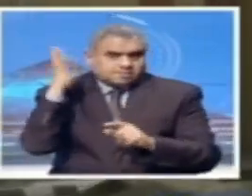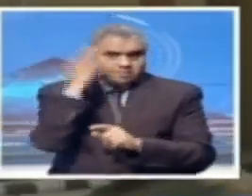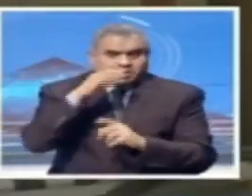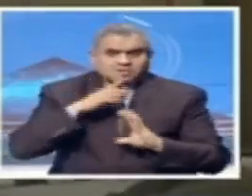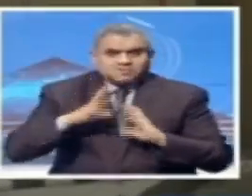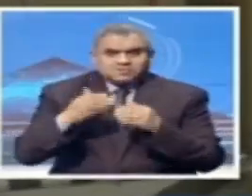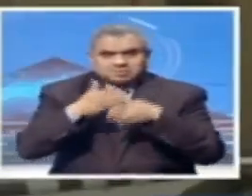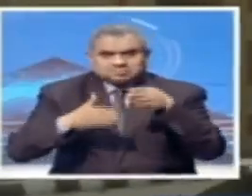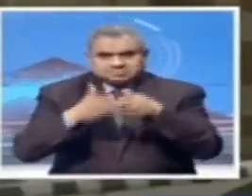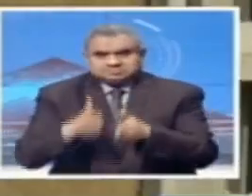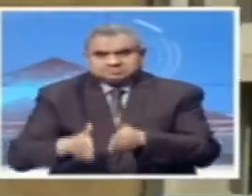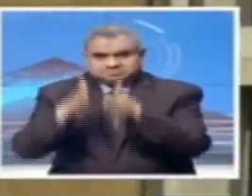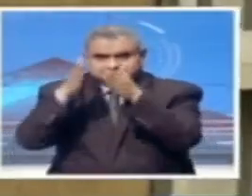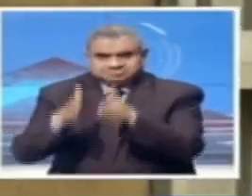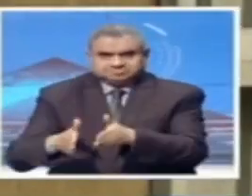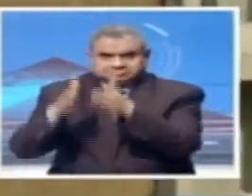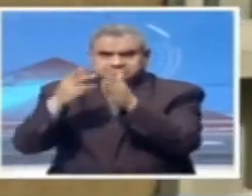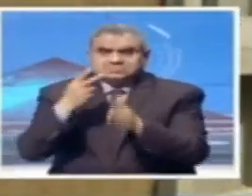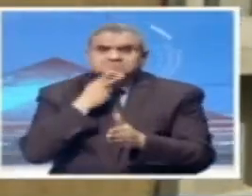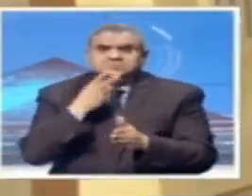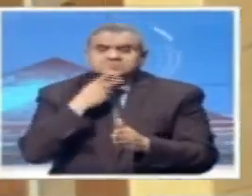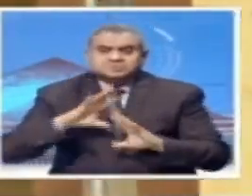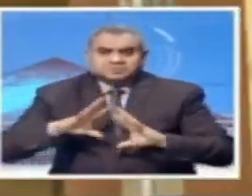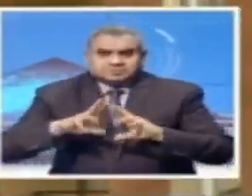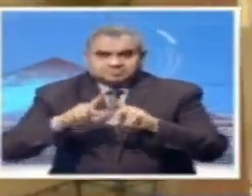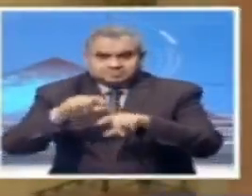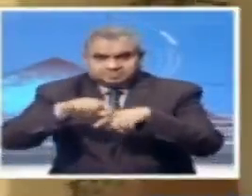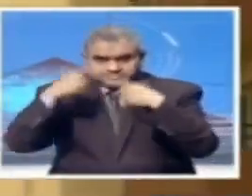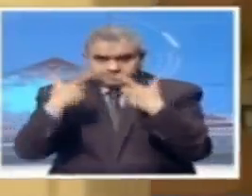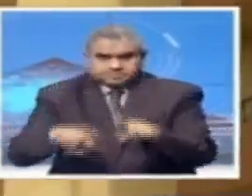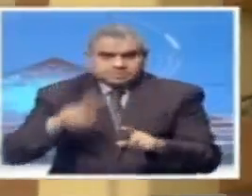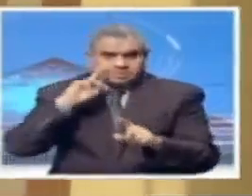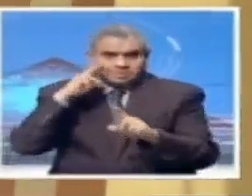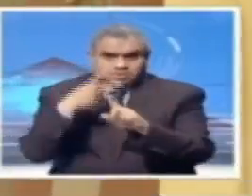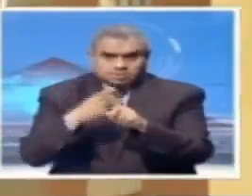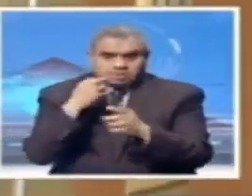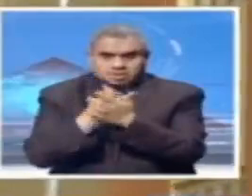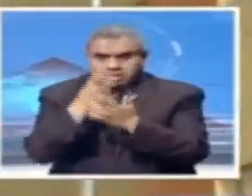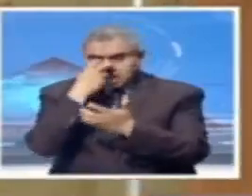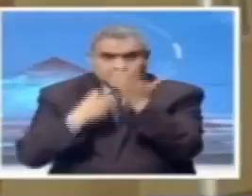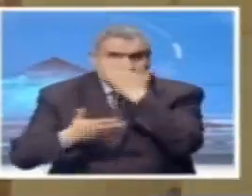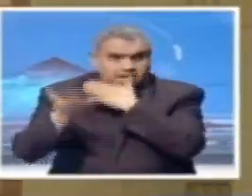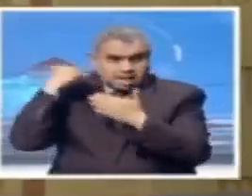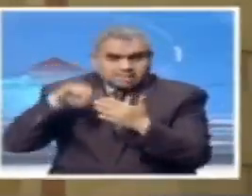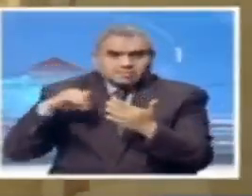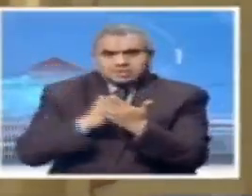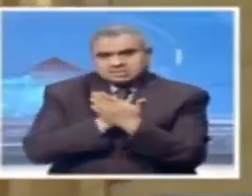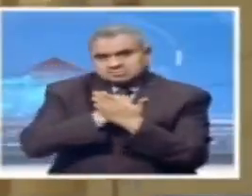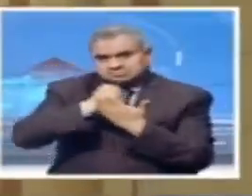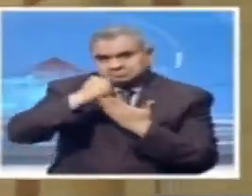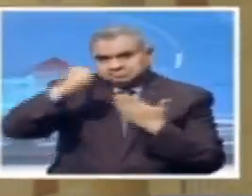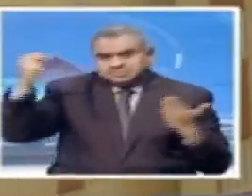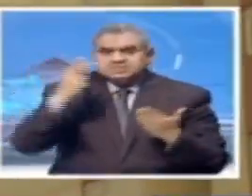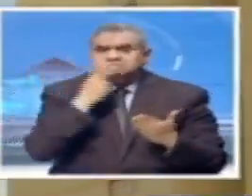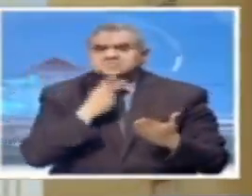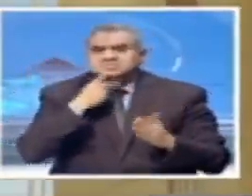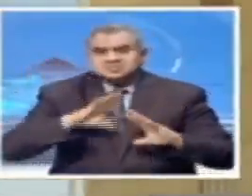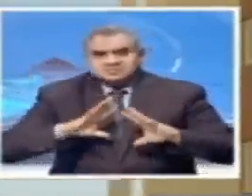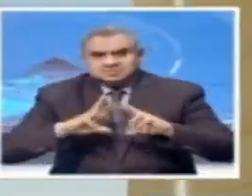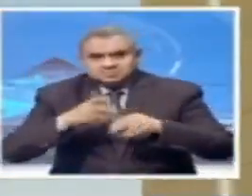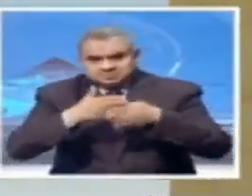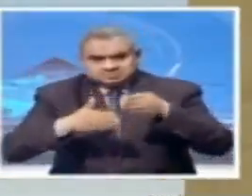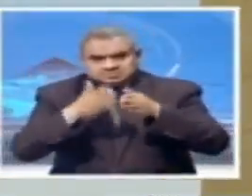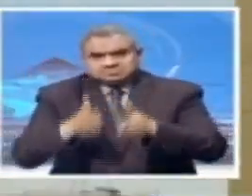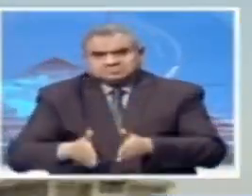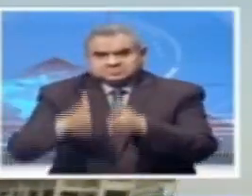مشروعات الإسكان، بل هي من المحافظات التي شهدت اهتماما غير مسبوق في هذا الملف نظرا لعمليات إعادة تطوير